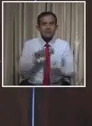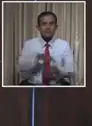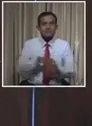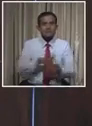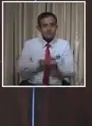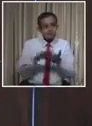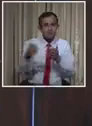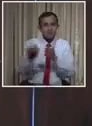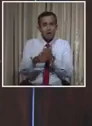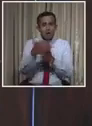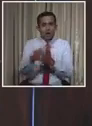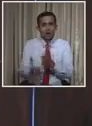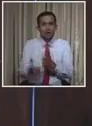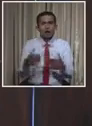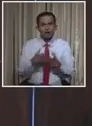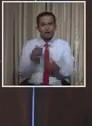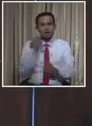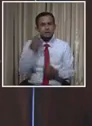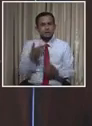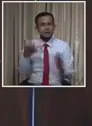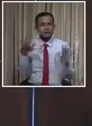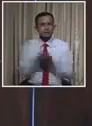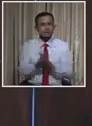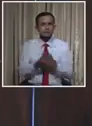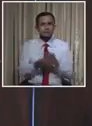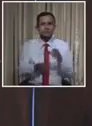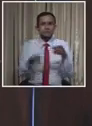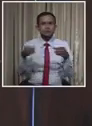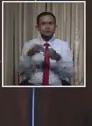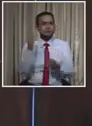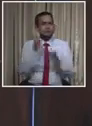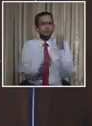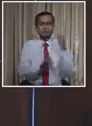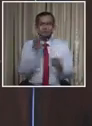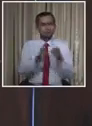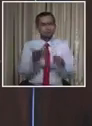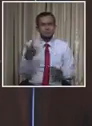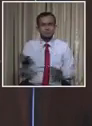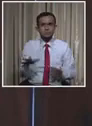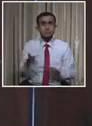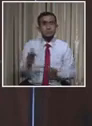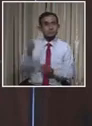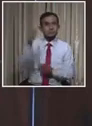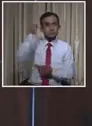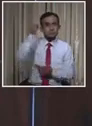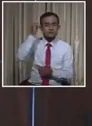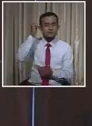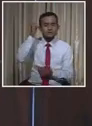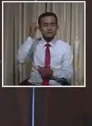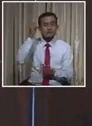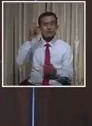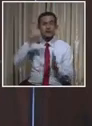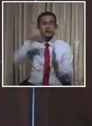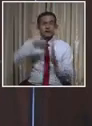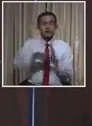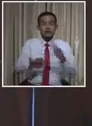ගොඩ නැගුවා. හැබැයි මේක අපි දැක්ක පටු දේශපාලනේ මේව විවිධ විදියට විවේචනය කරා. හම් එදා සදන් හයිවේ